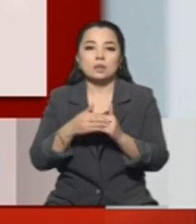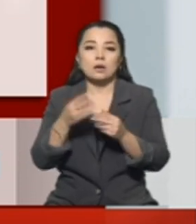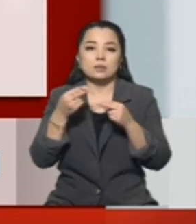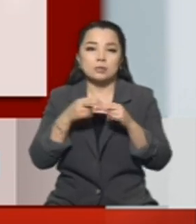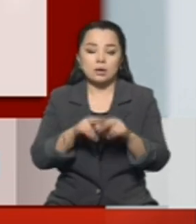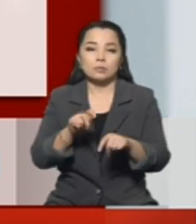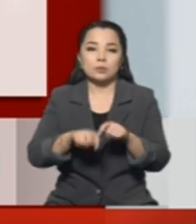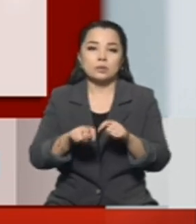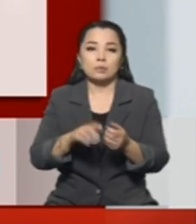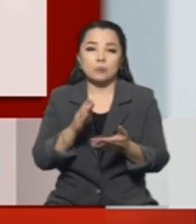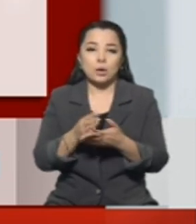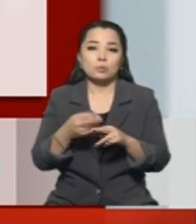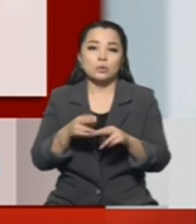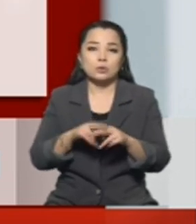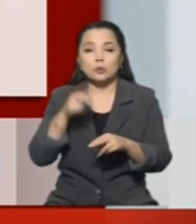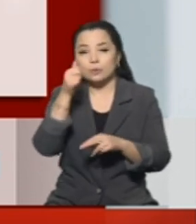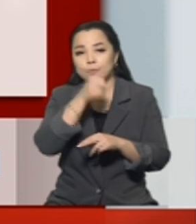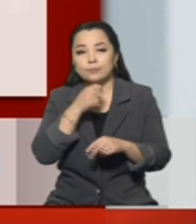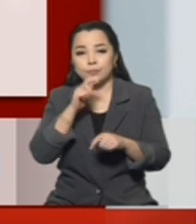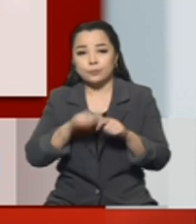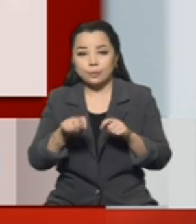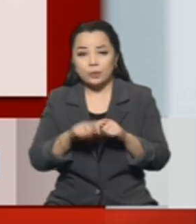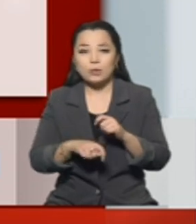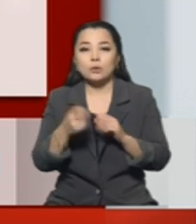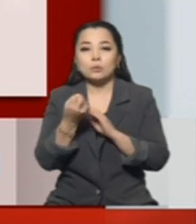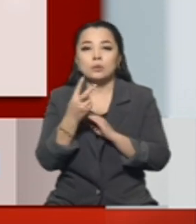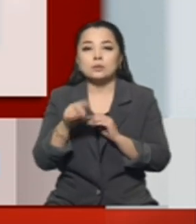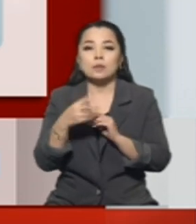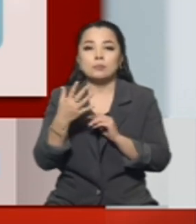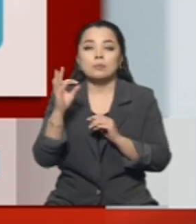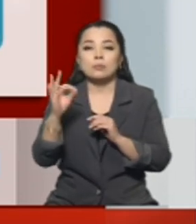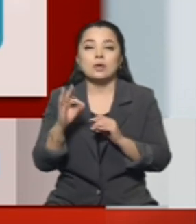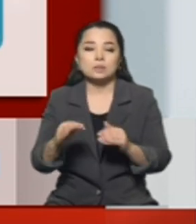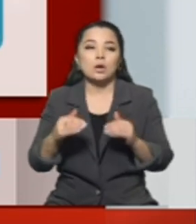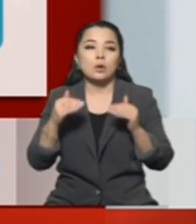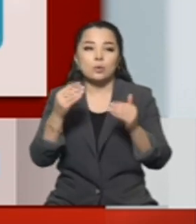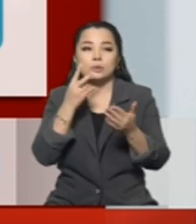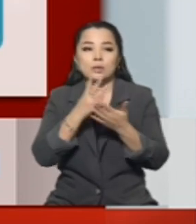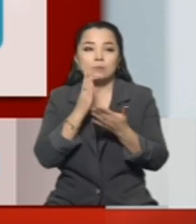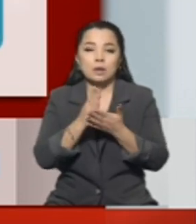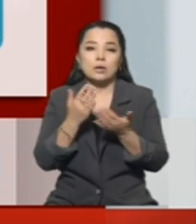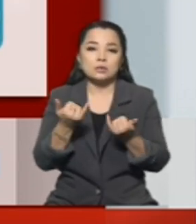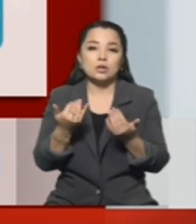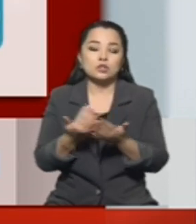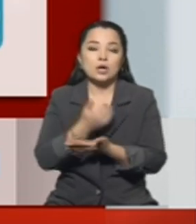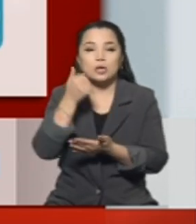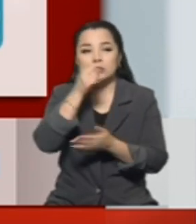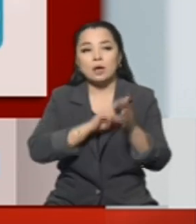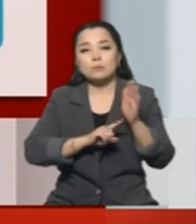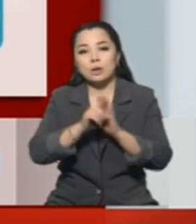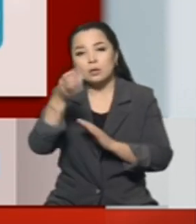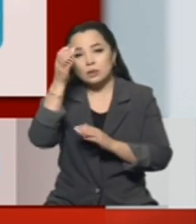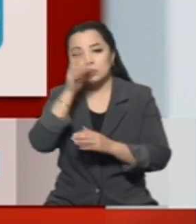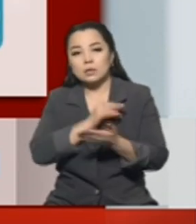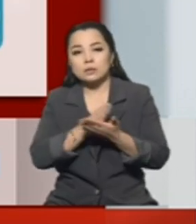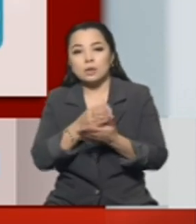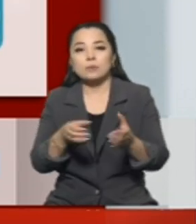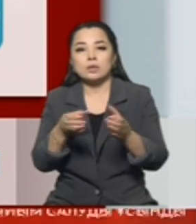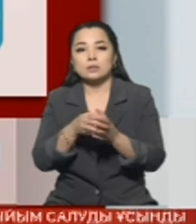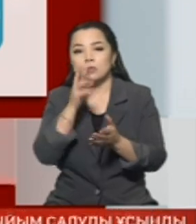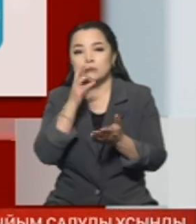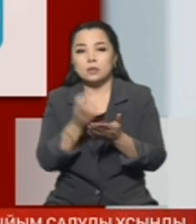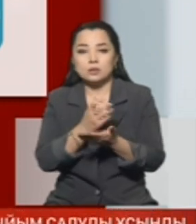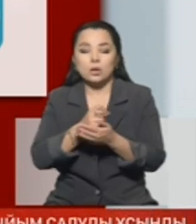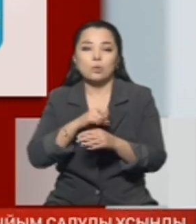қаражат қарастырылған. Бұл биыл мен салыстырғанда 12,5%-ға көп. Айта кетейік, жаңа жылдан бастап ғылыми қызмет кәсіпкерлердің